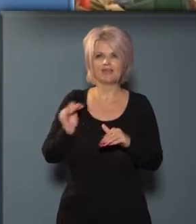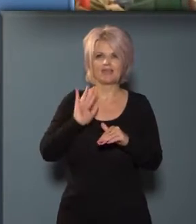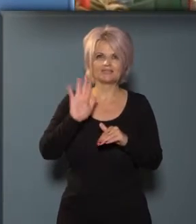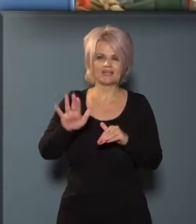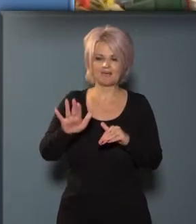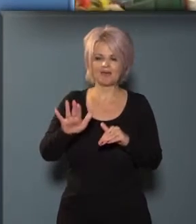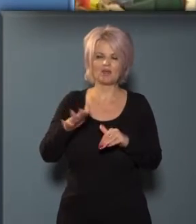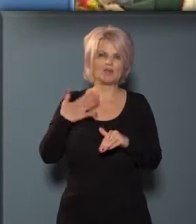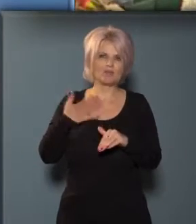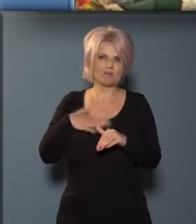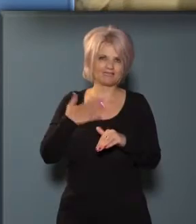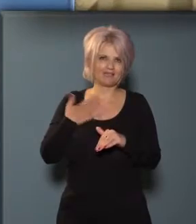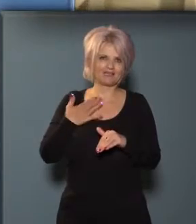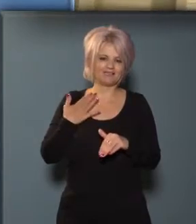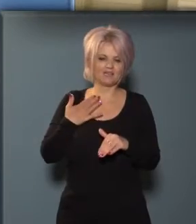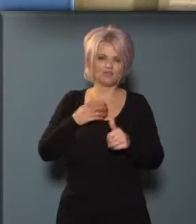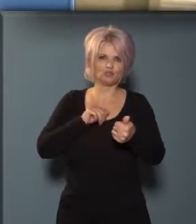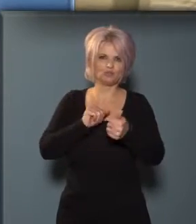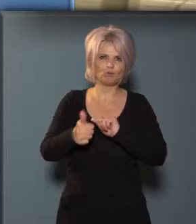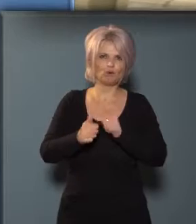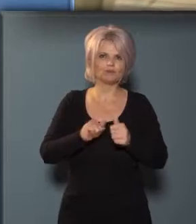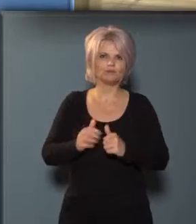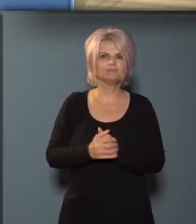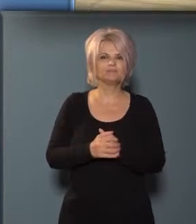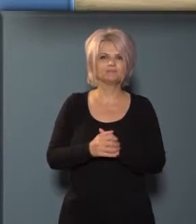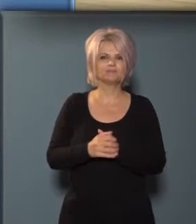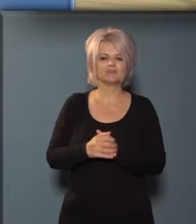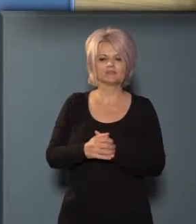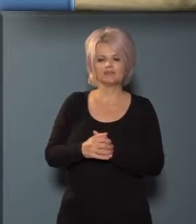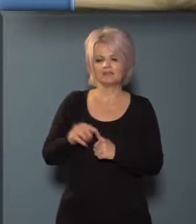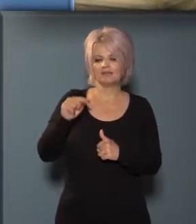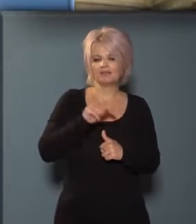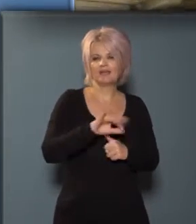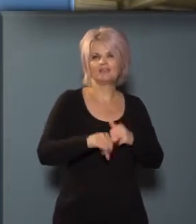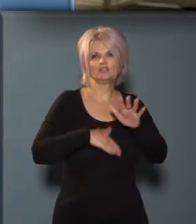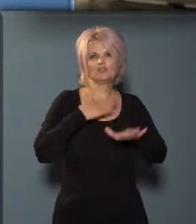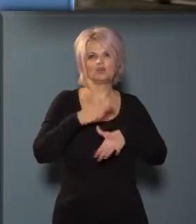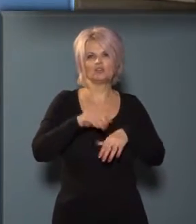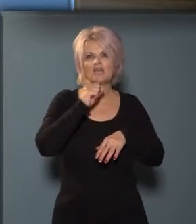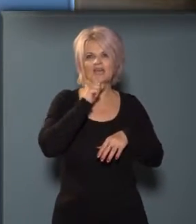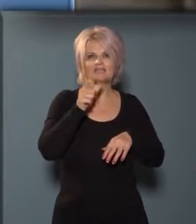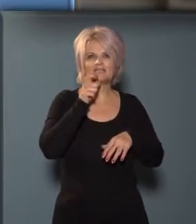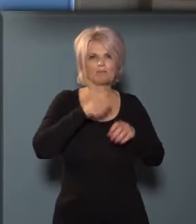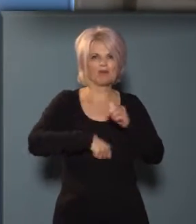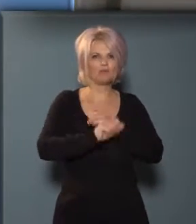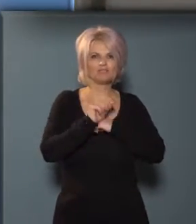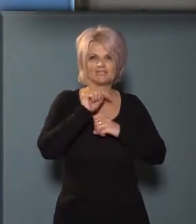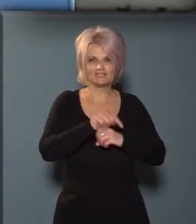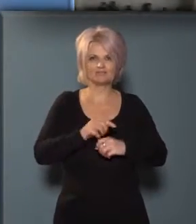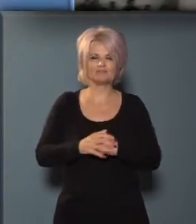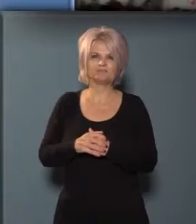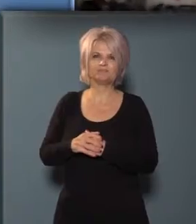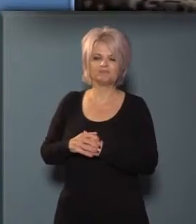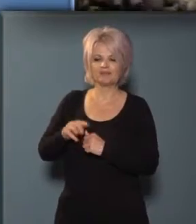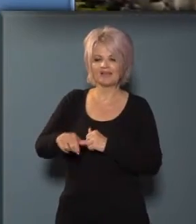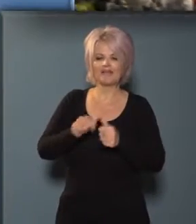hogy megszeressék a sportot. Említetted, hogy te magad is a Soroksár SC-ben focisztál. Ugye ez